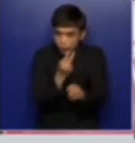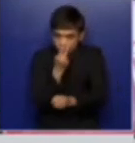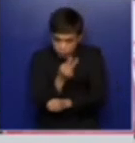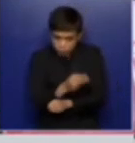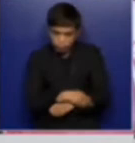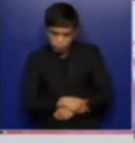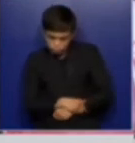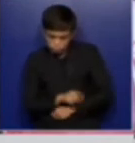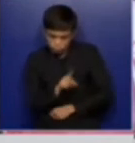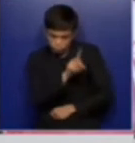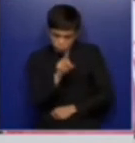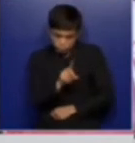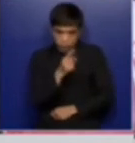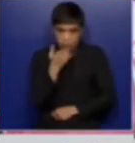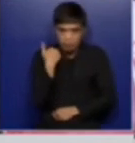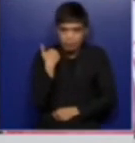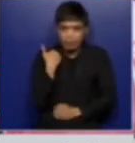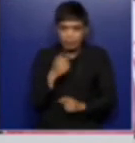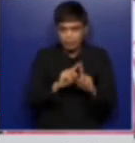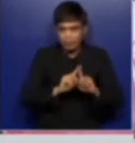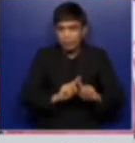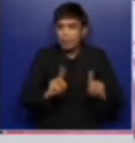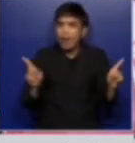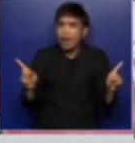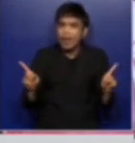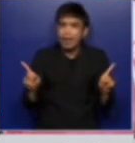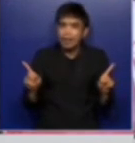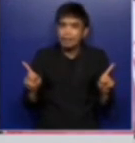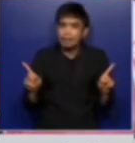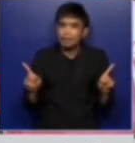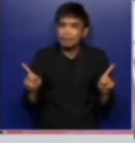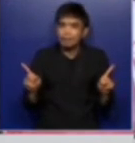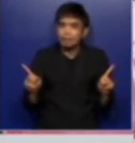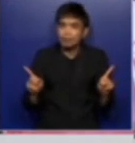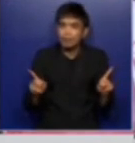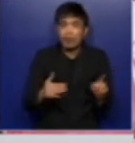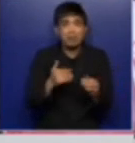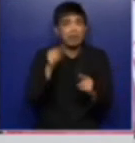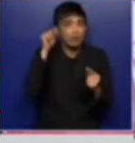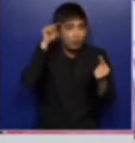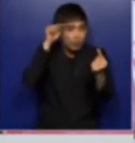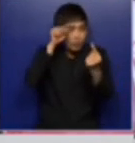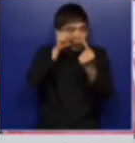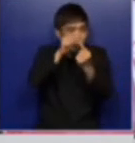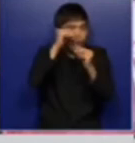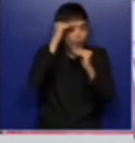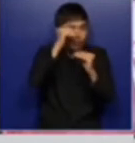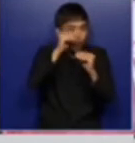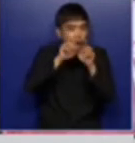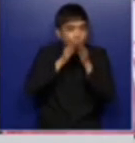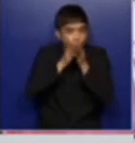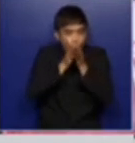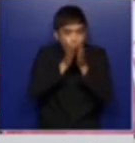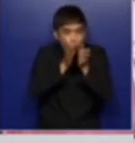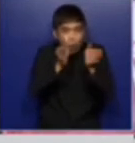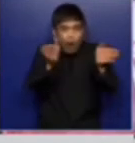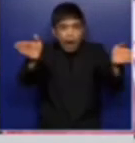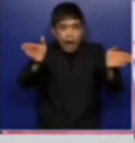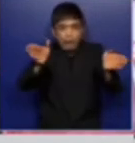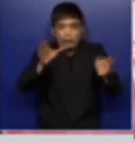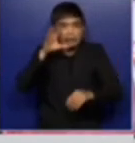ผิดตัวและที่สำคัญกำหนดวัตถุประสงค์ไว้กว้างๆจับต้องไม่